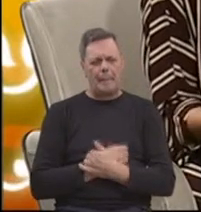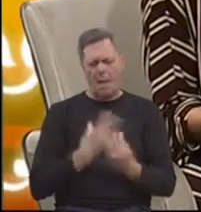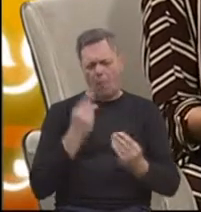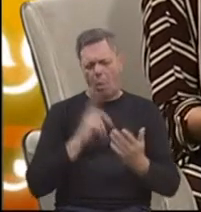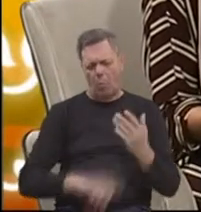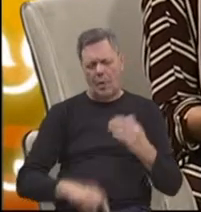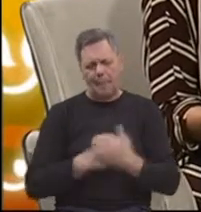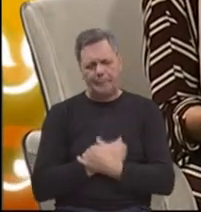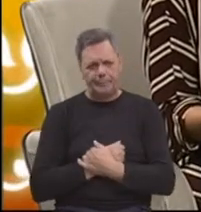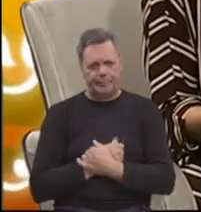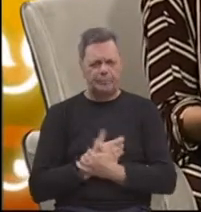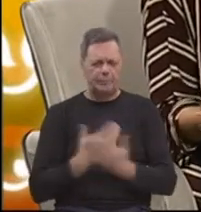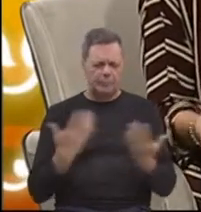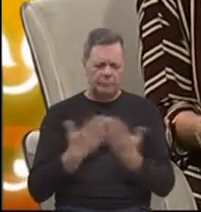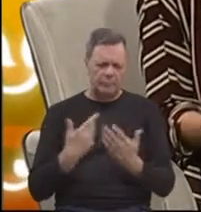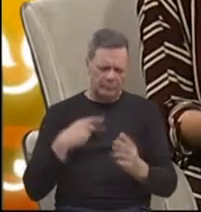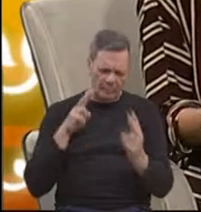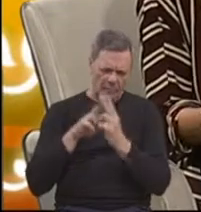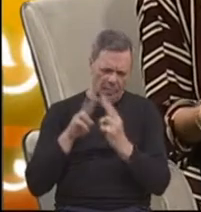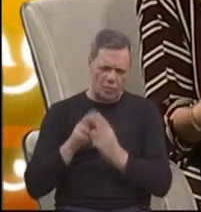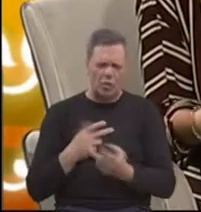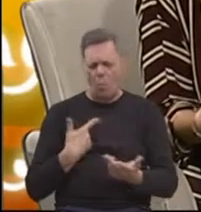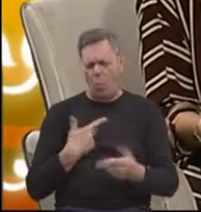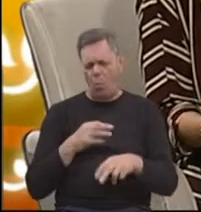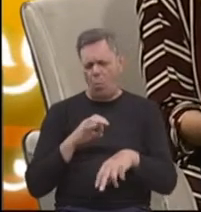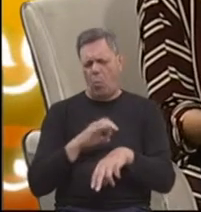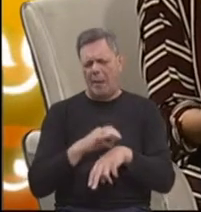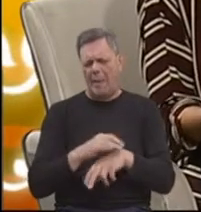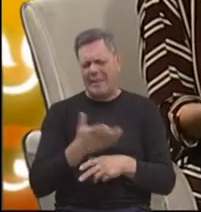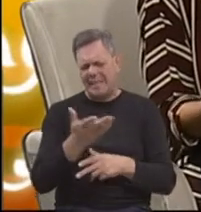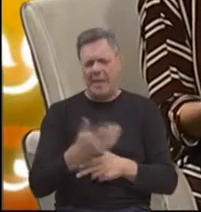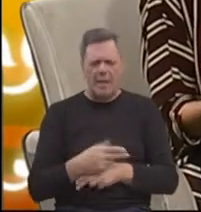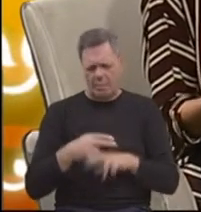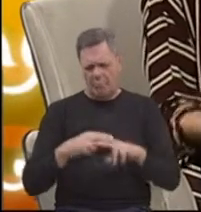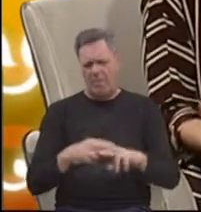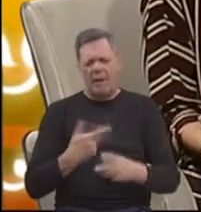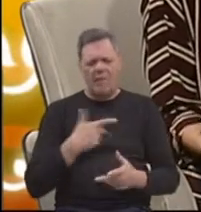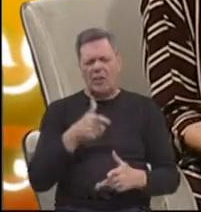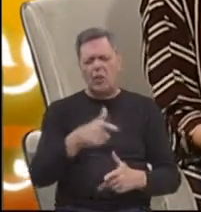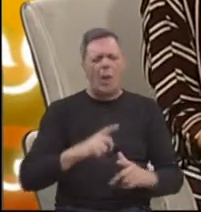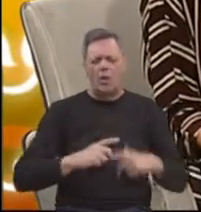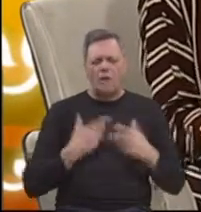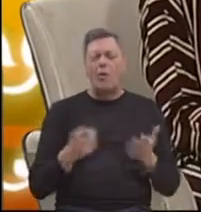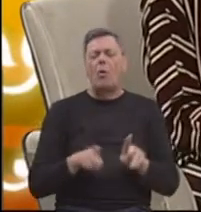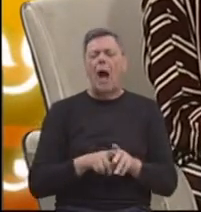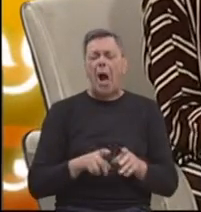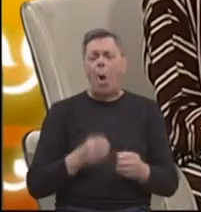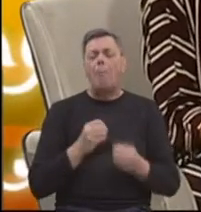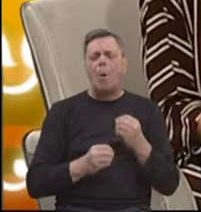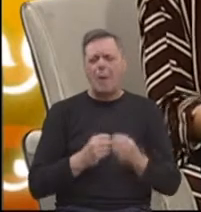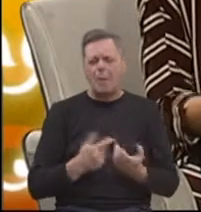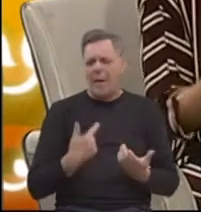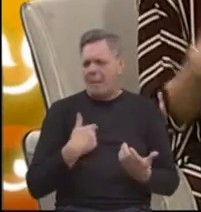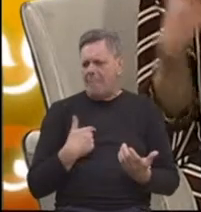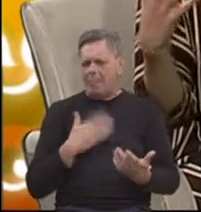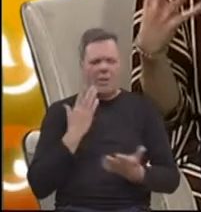Često s čime se mi susrećemo recimo u klinici kao nekakav problem je da ljudi to više ni ne doživljavaju kao problem. Nekako smo